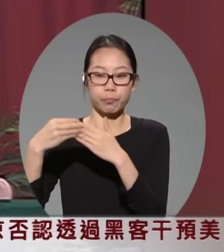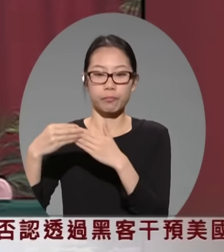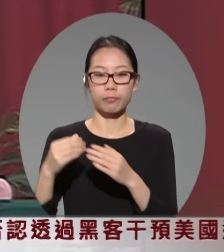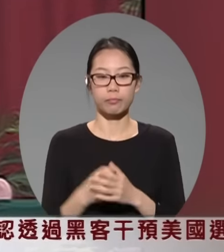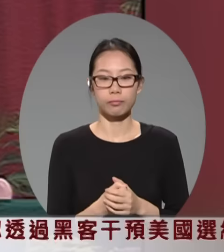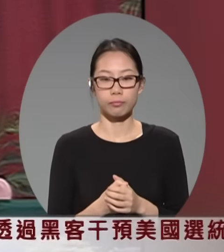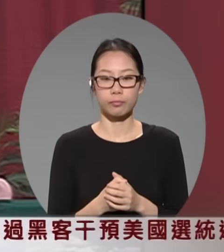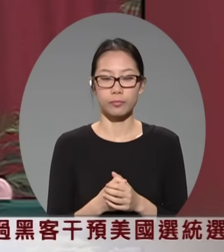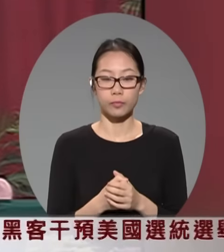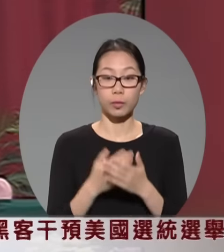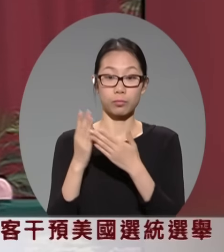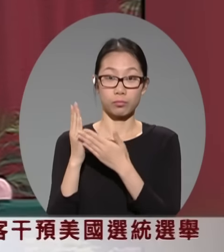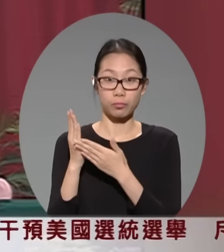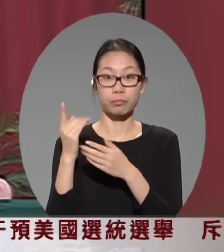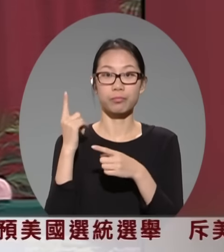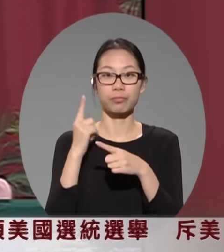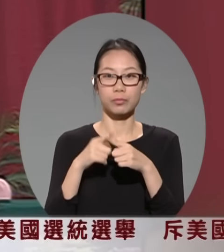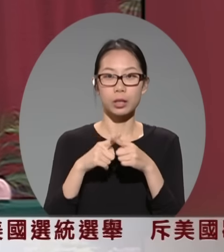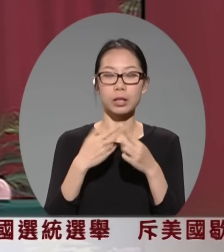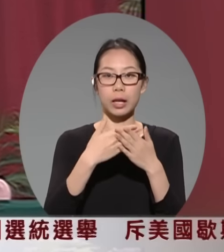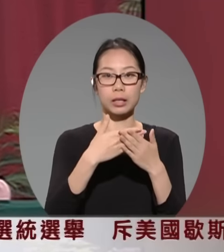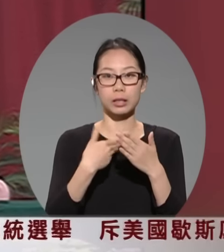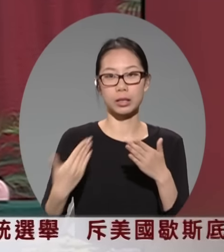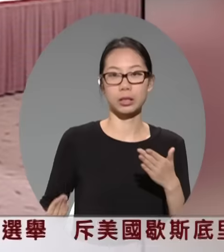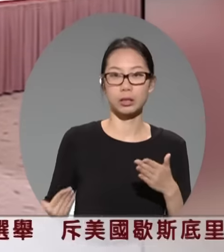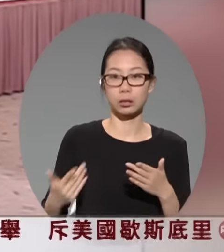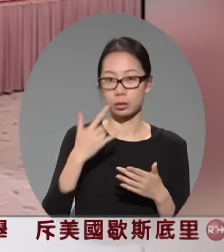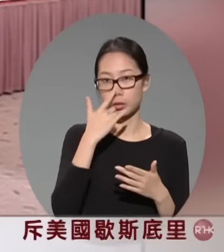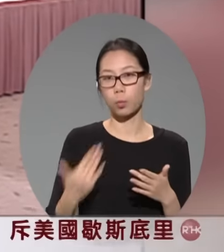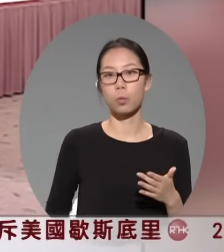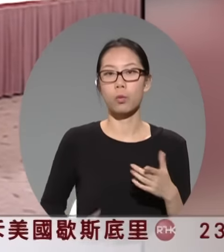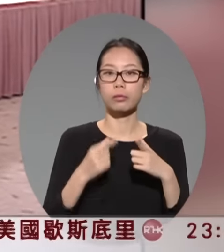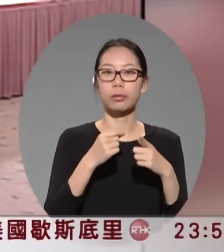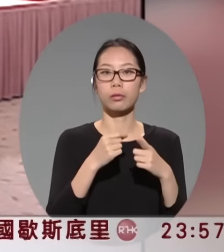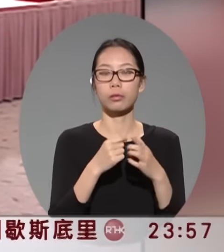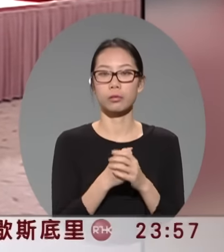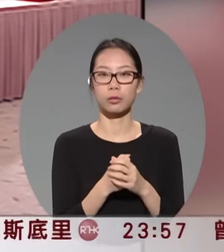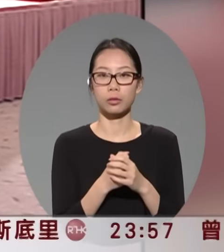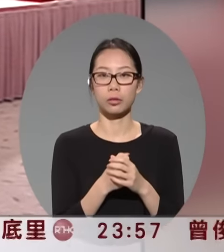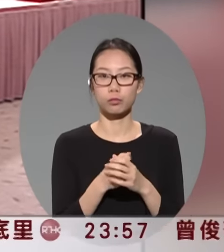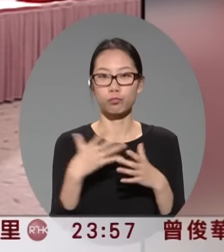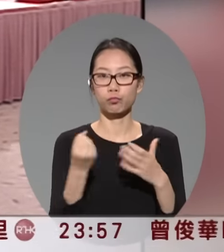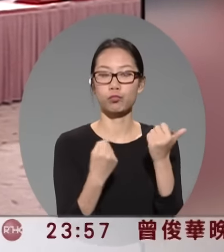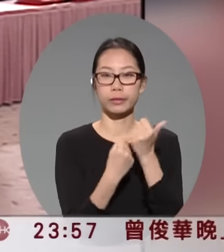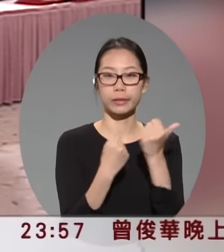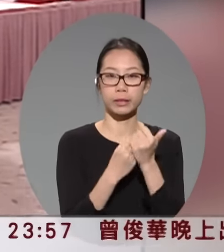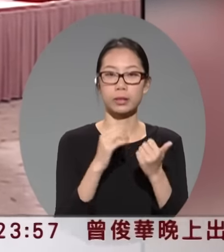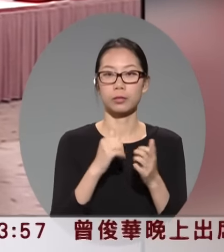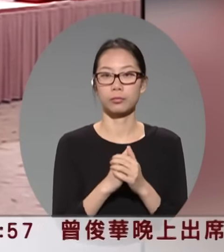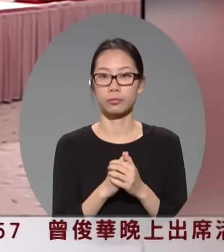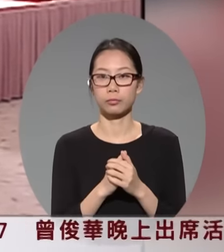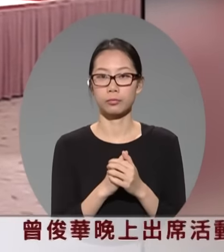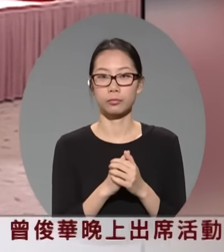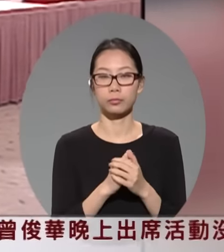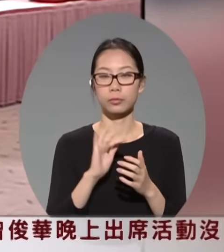咧，楊鐵良係獲得前新華社香港分社社長周南嘅支持，而董建華咧就係獲得前國務院港澳